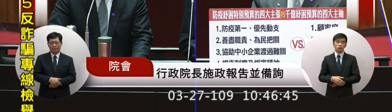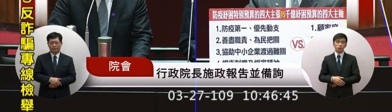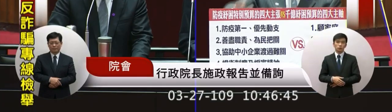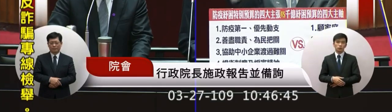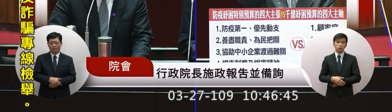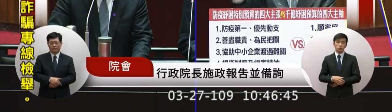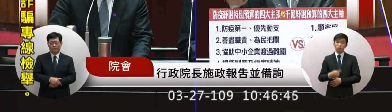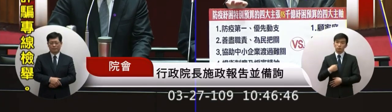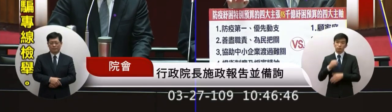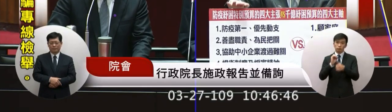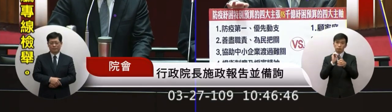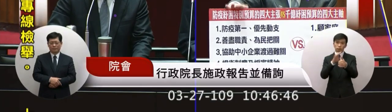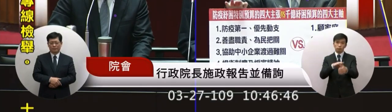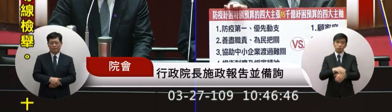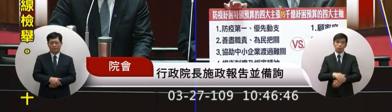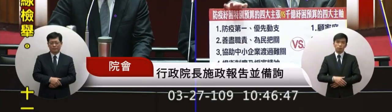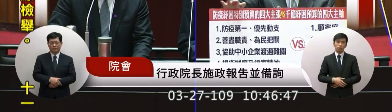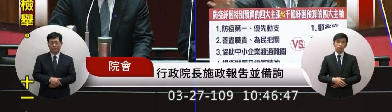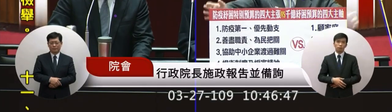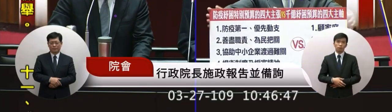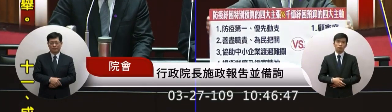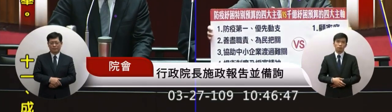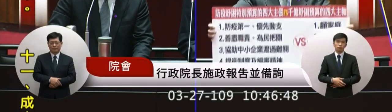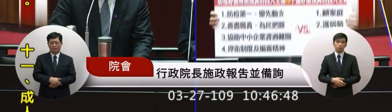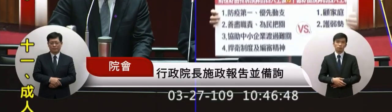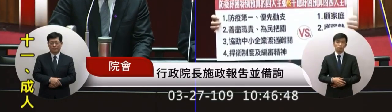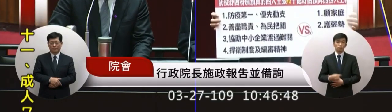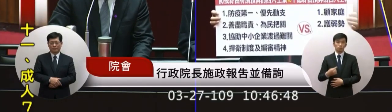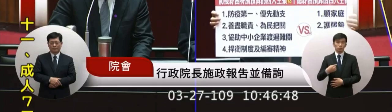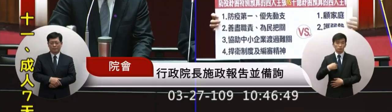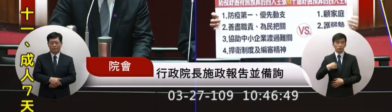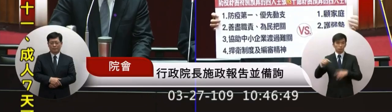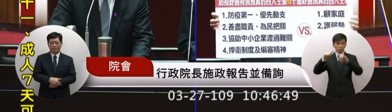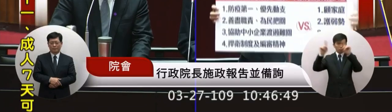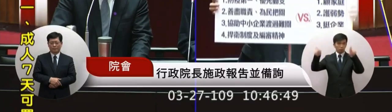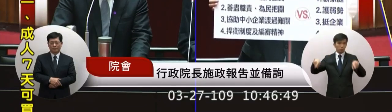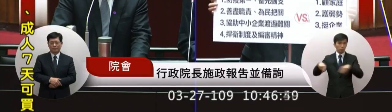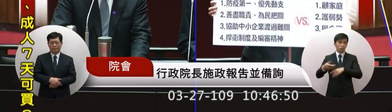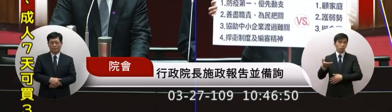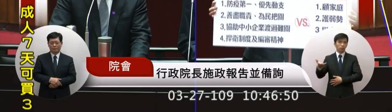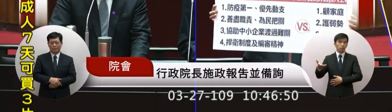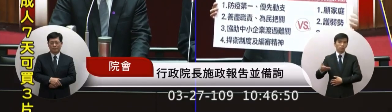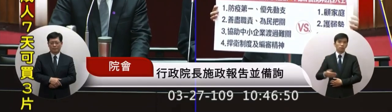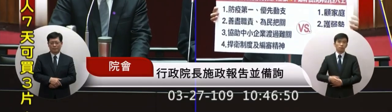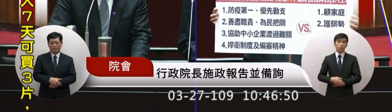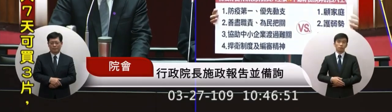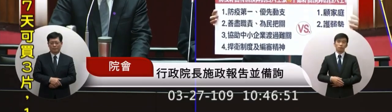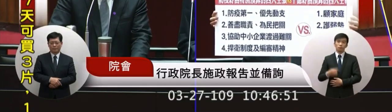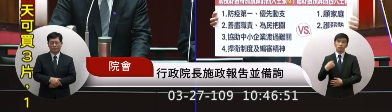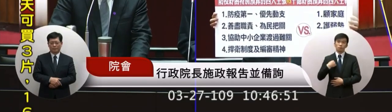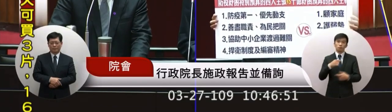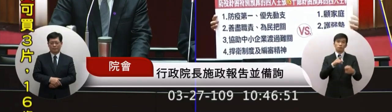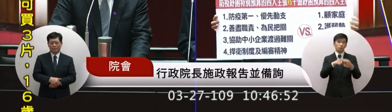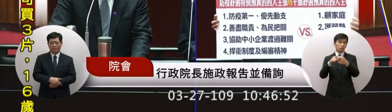讲，我刚刚我特别把这个看板写出来，我的四大主